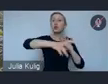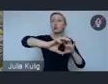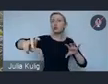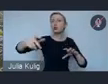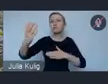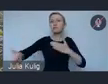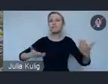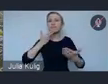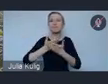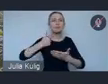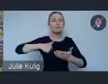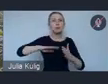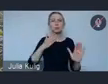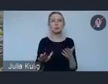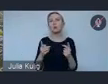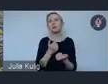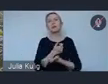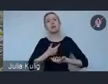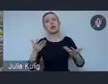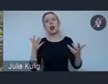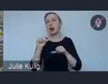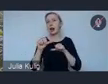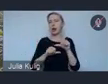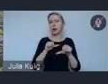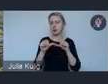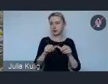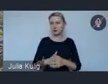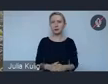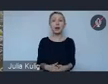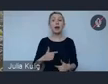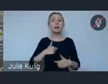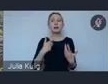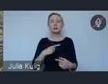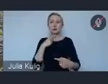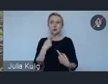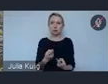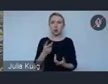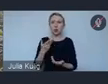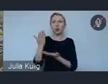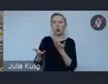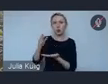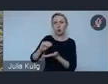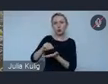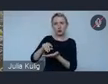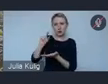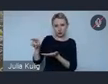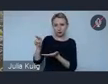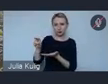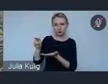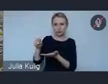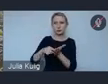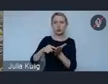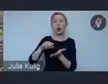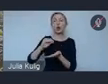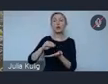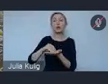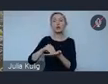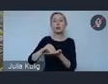pracowało od wielu wielu lat i ja państwo chcę opowiedzieć o doświadczenie Lublina on jest To doświadczenie jest